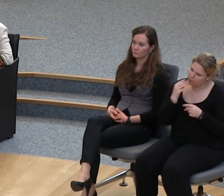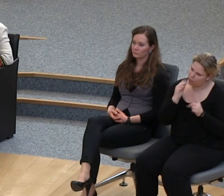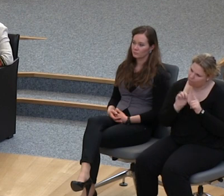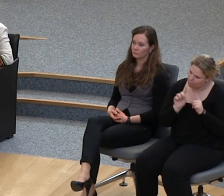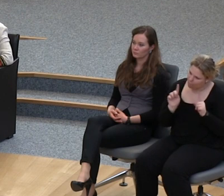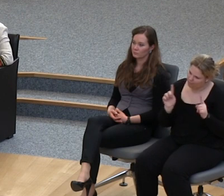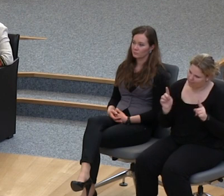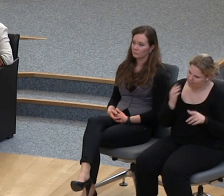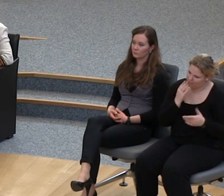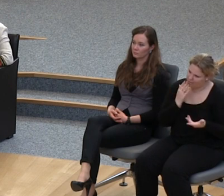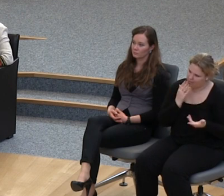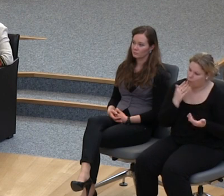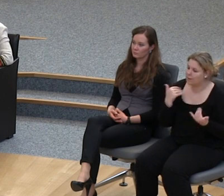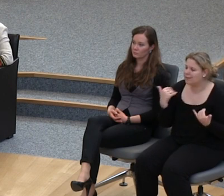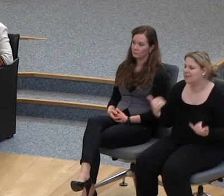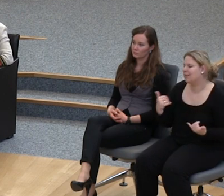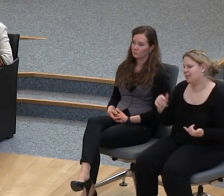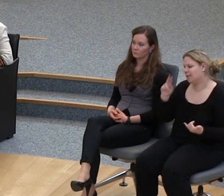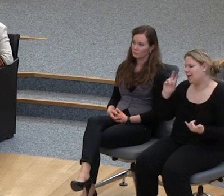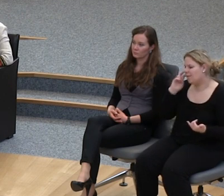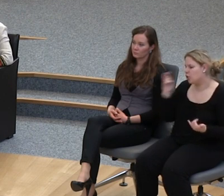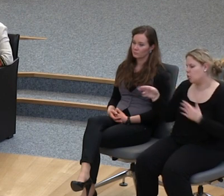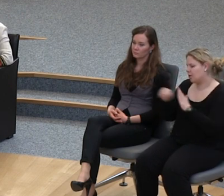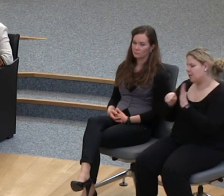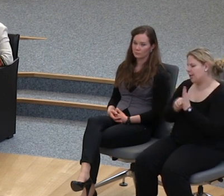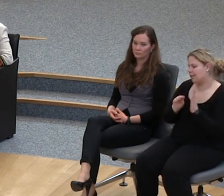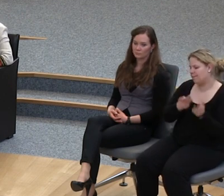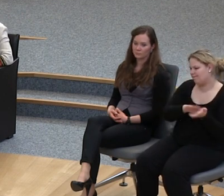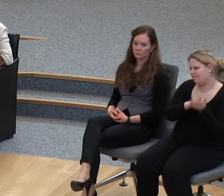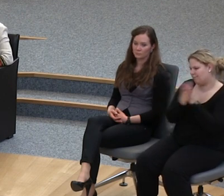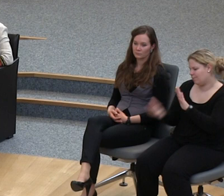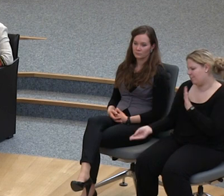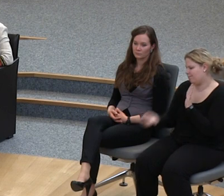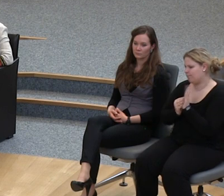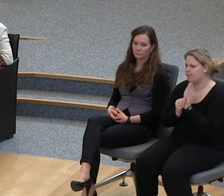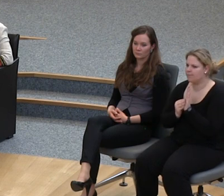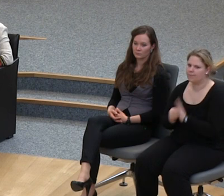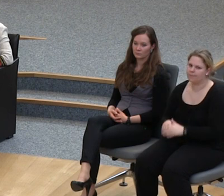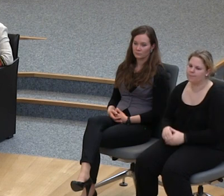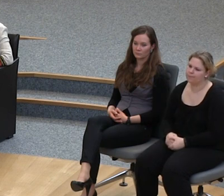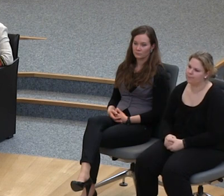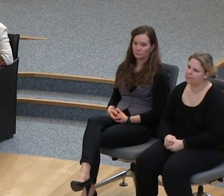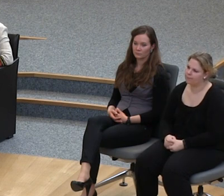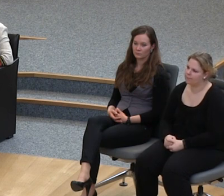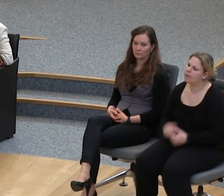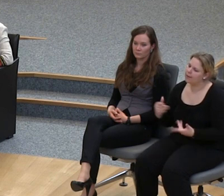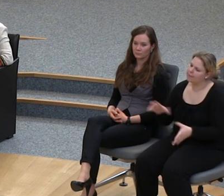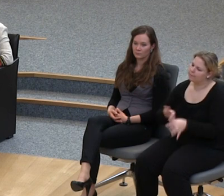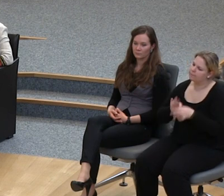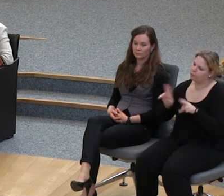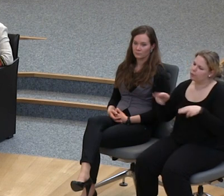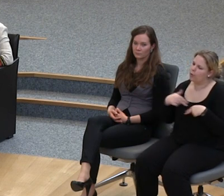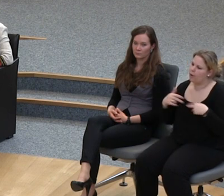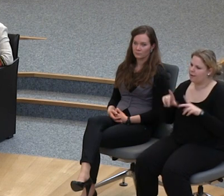Und das versuchen wir jetzt stark zu forcieren. Und eine alte, jetzt sind wir wieder beim Pflege-